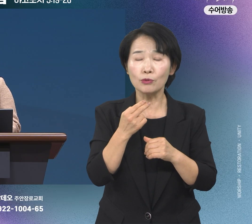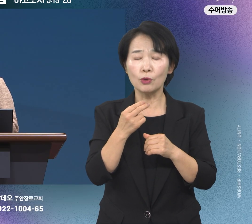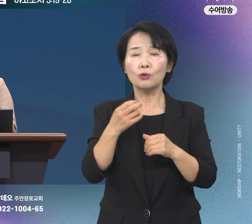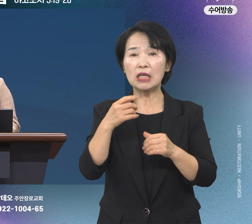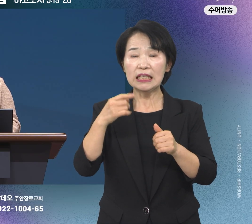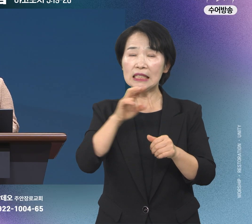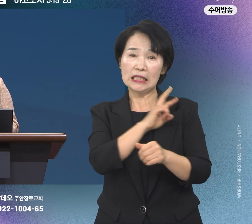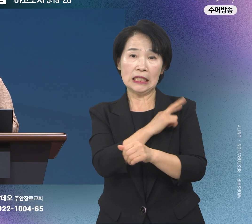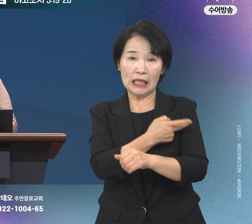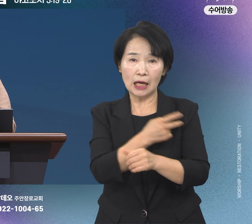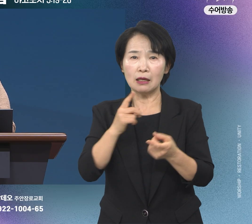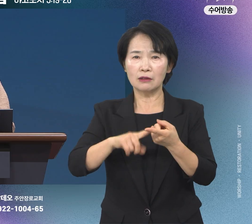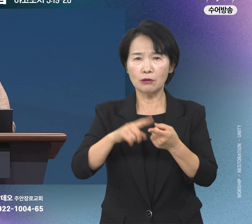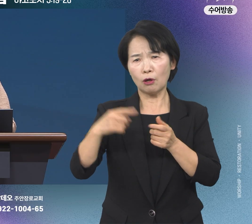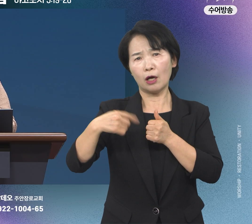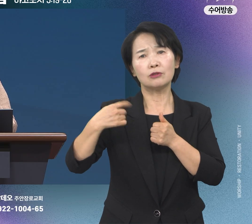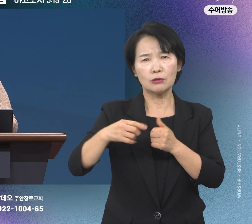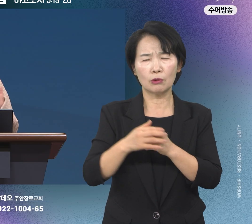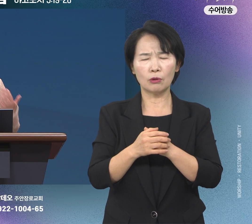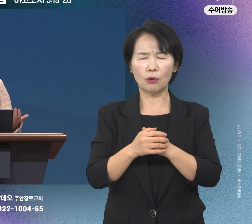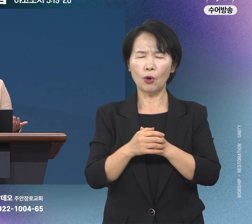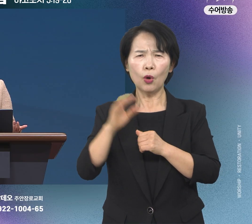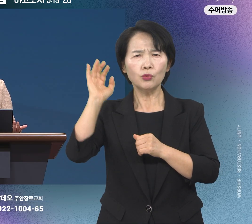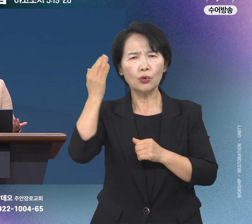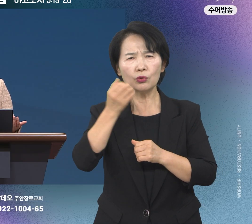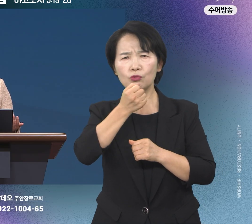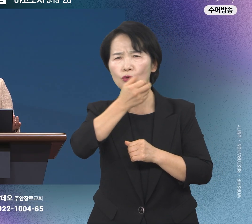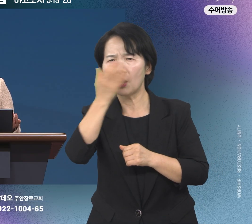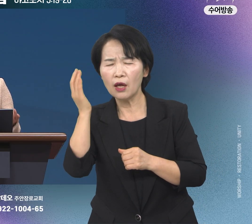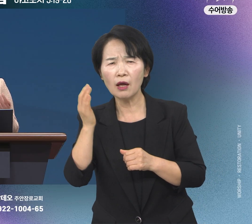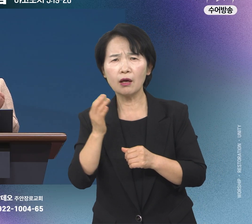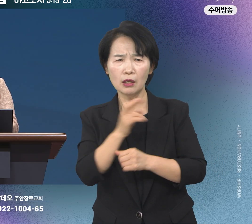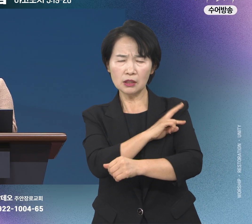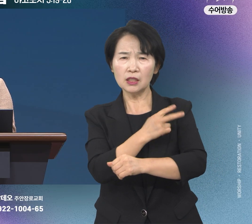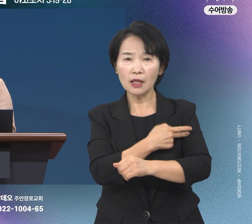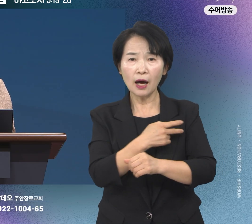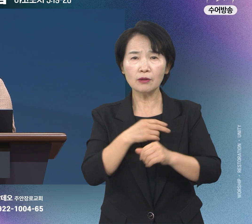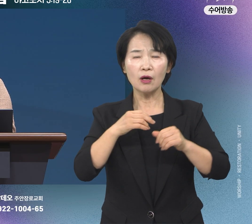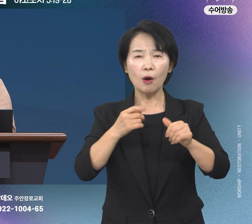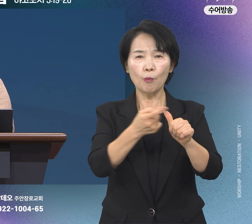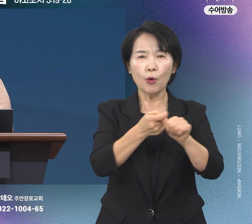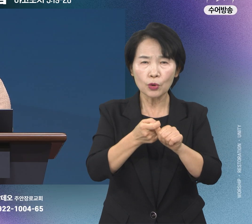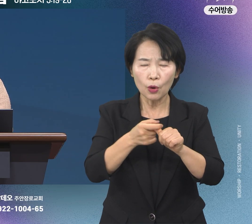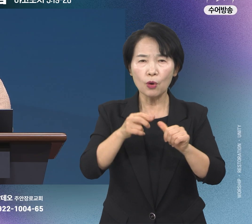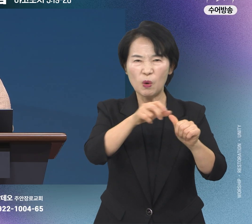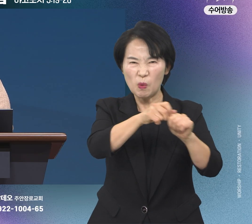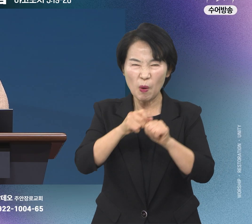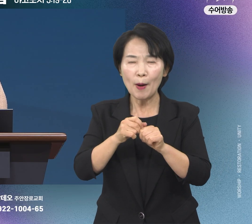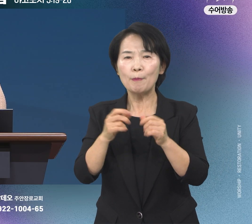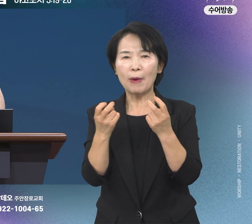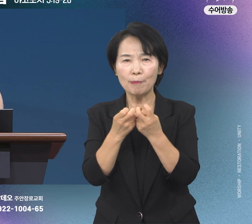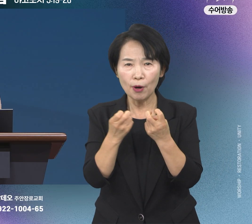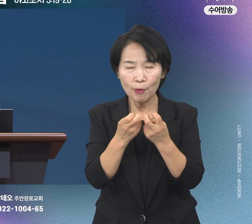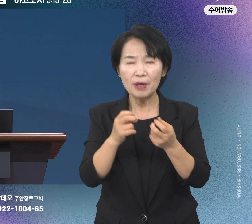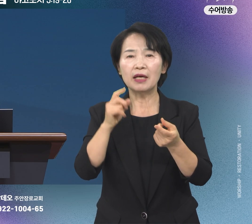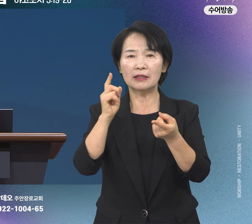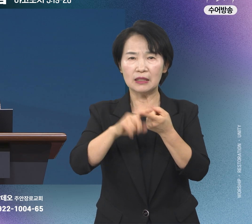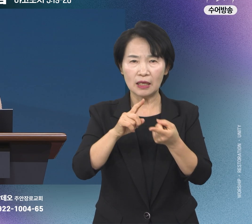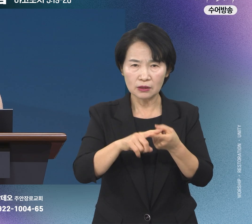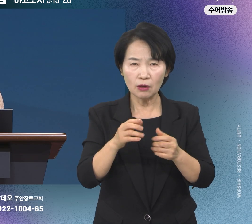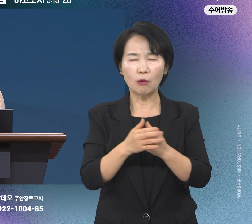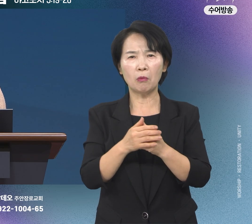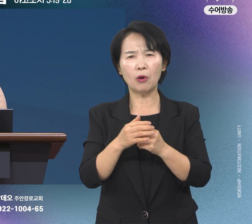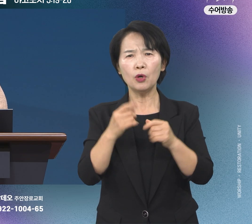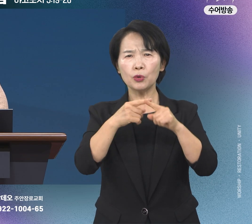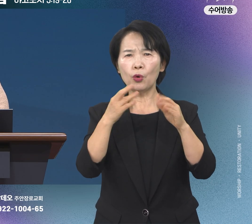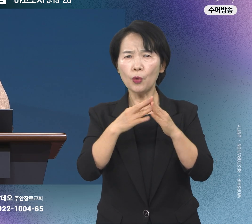해주셨어요. 소영아, 이런 이단은 요즘 이렇게 다가온다더라. 요즘 어떤 이단은 그냥 친구들이 교회 가서 세례 받을래?